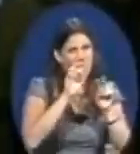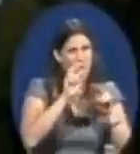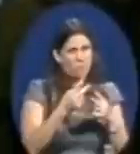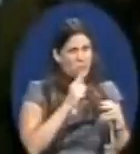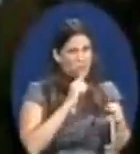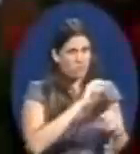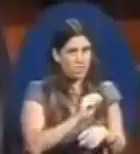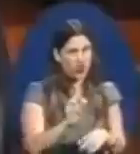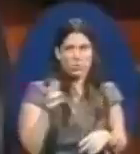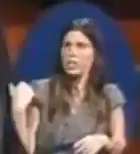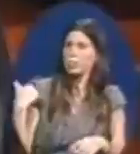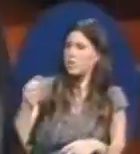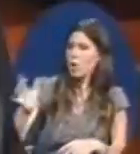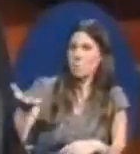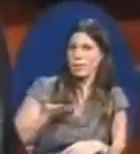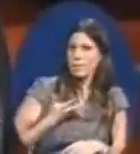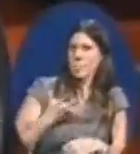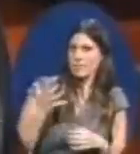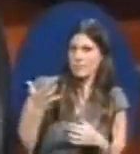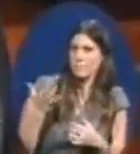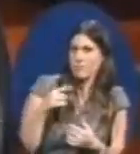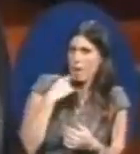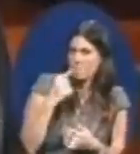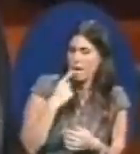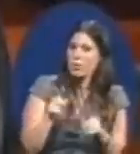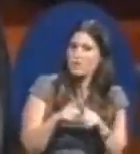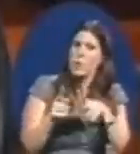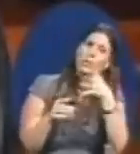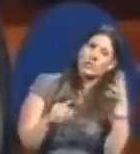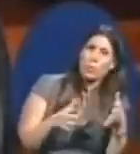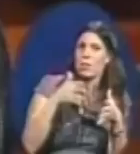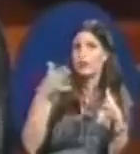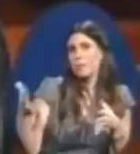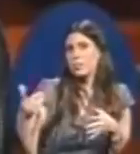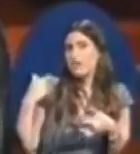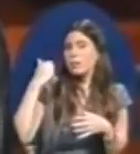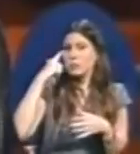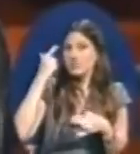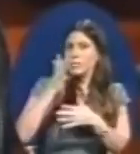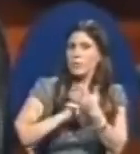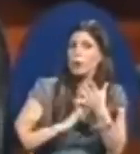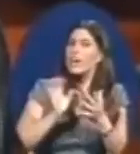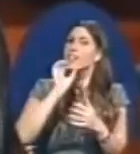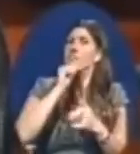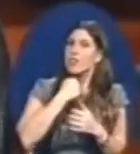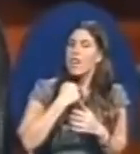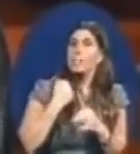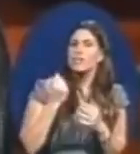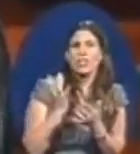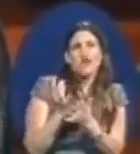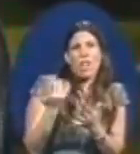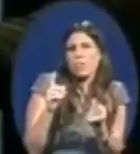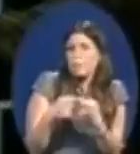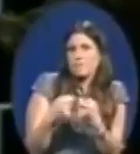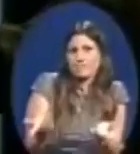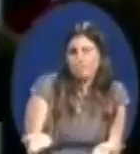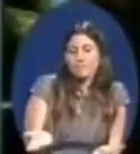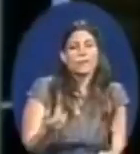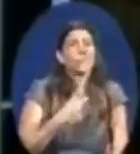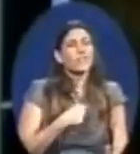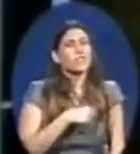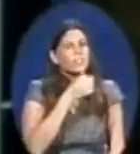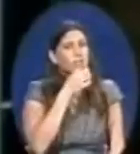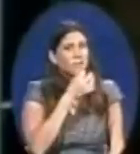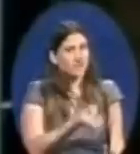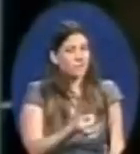אבל פרס... לא, אני לא מקבלת את החלוקה הזאת לגוש שמאל וימין. אני חושבת שזאת חלוקה ישנה שעבד עליה. אני שואל, אבל מדברים, אני